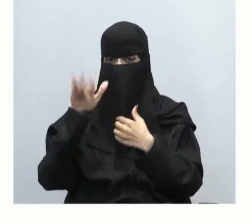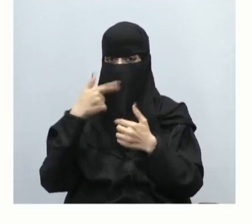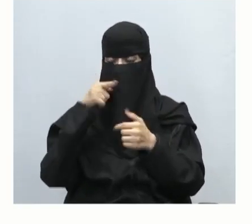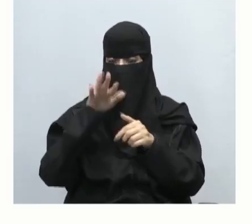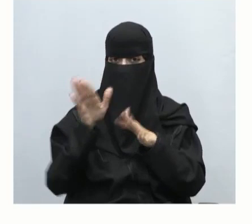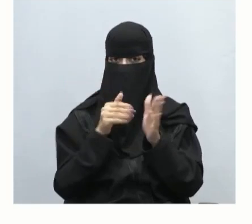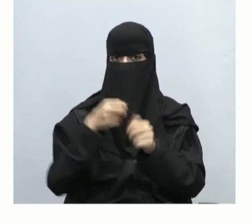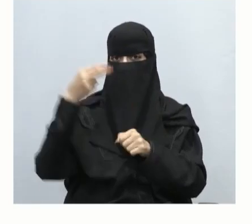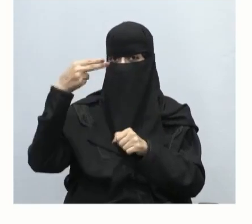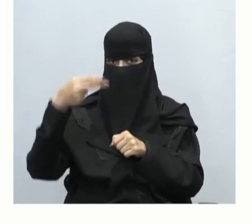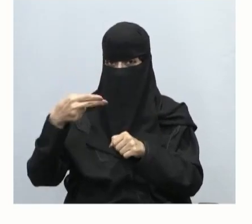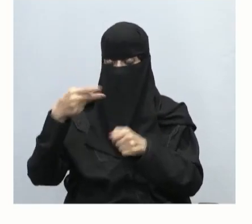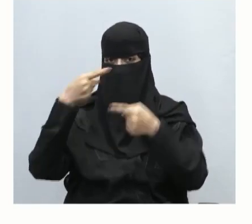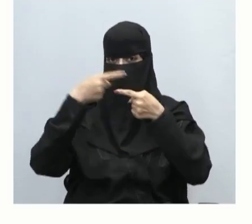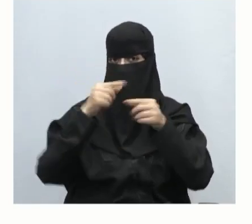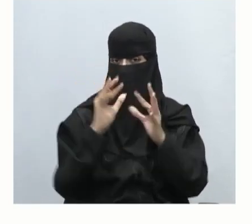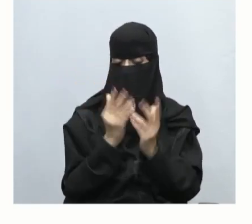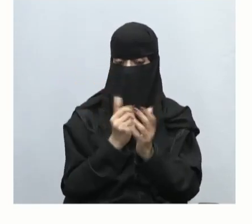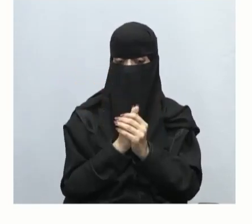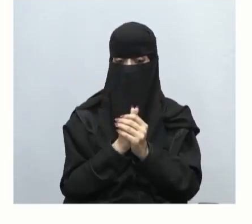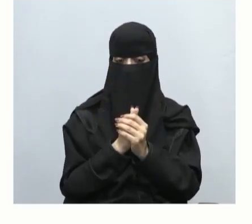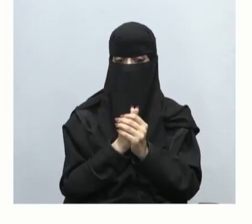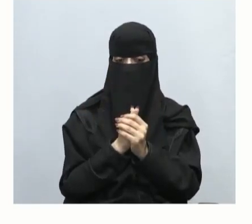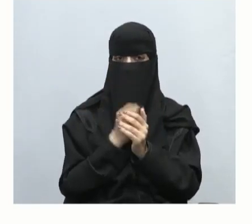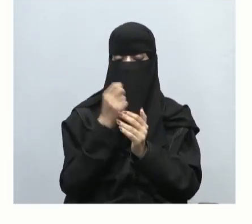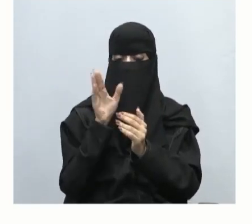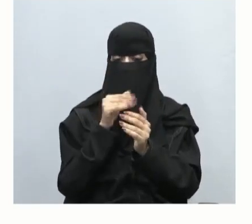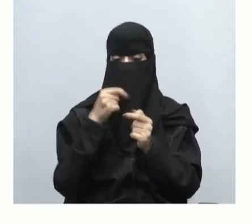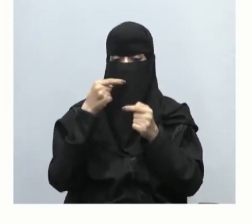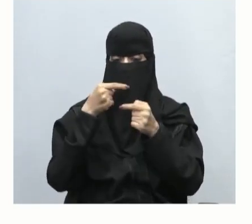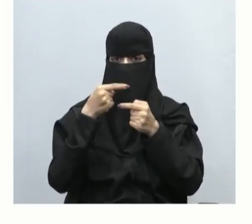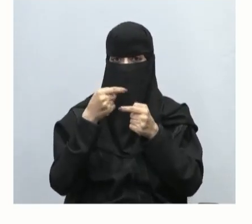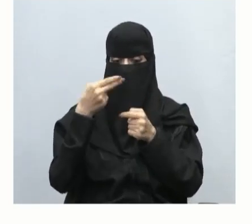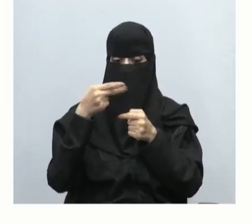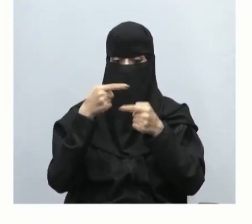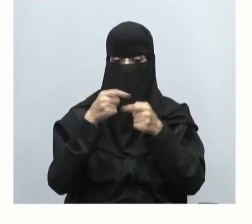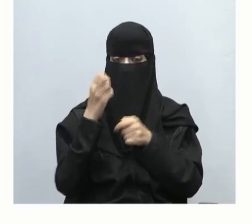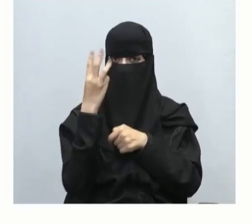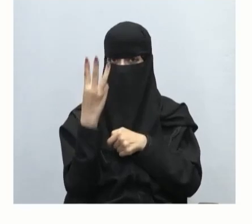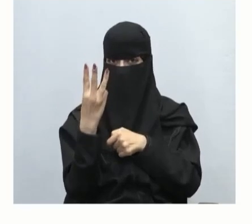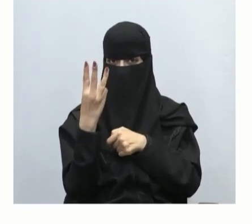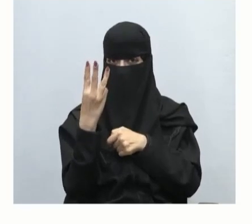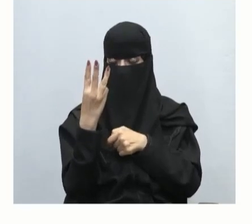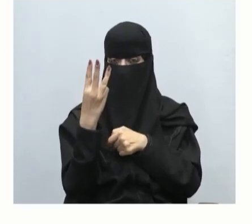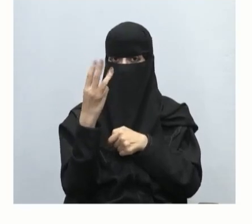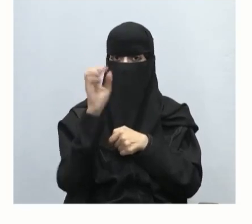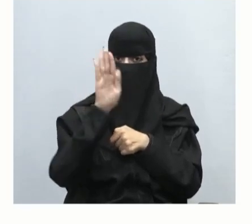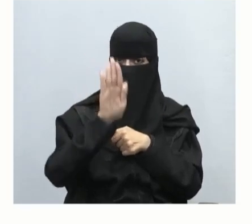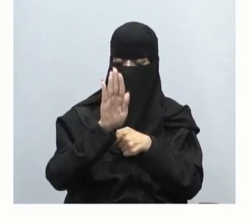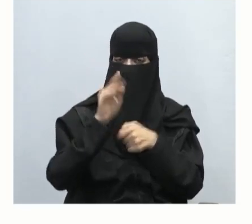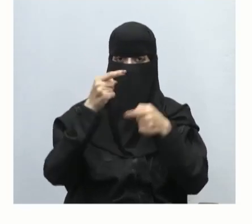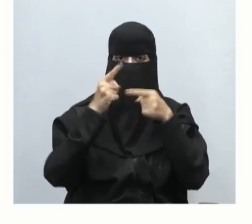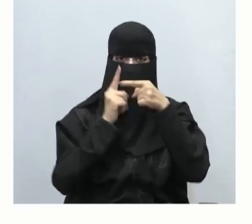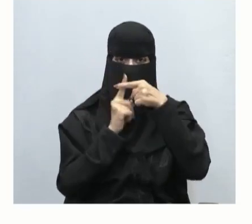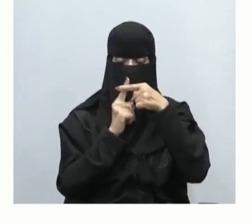سوف تصبح عين تساوي كم نعم تصبح عين تساوي 3 س